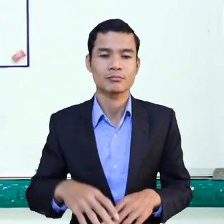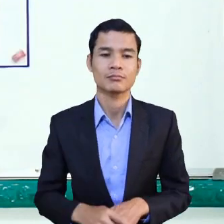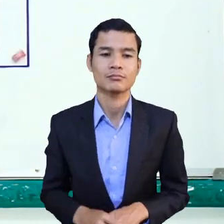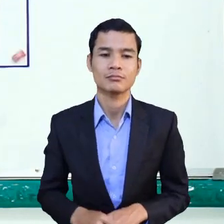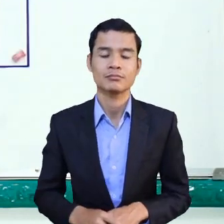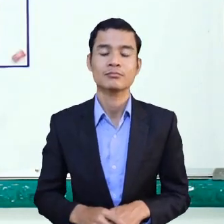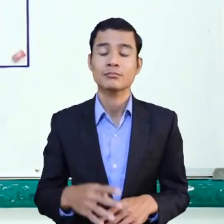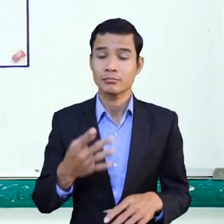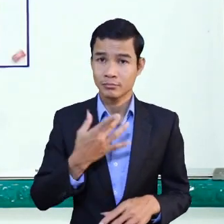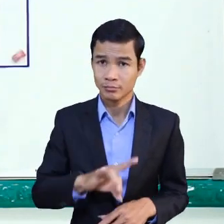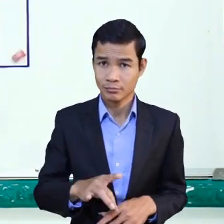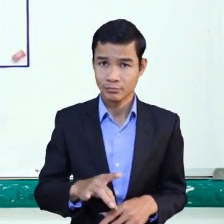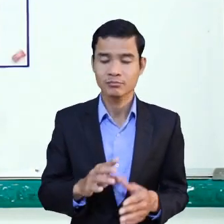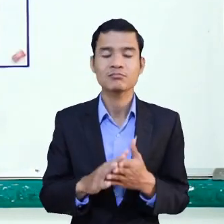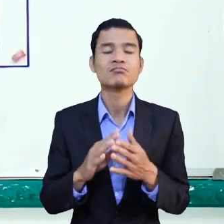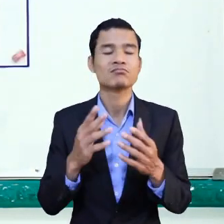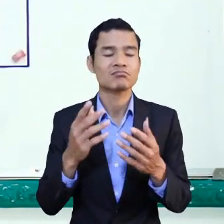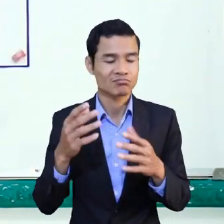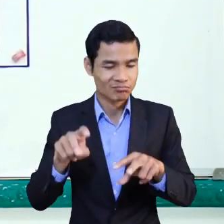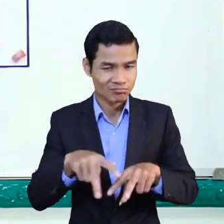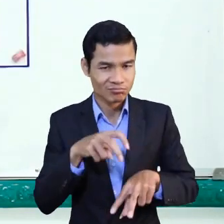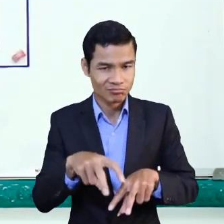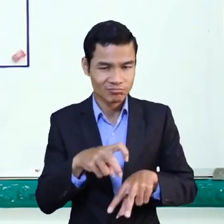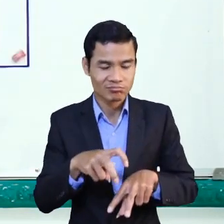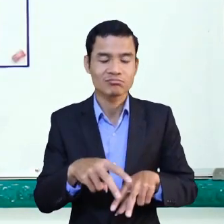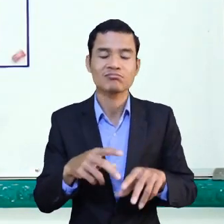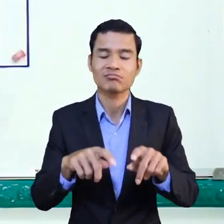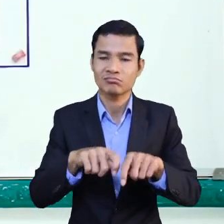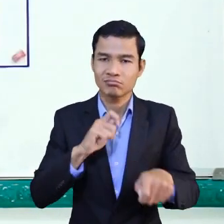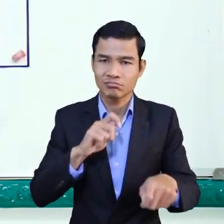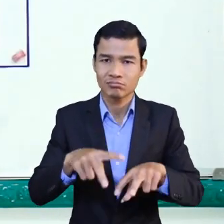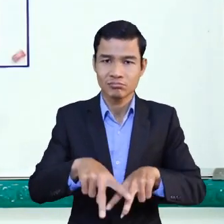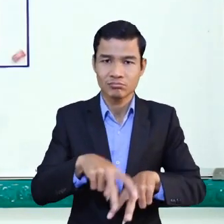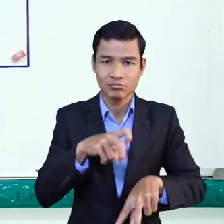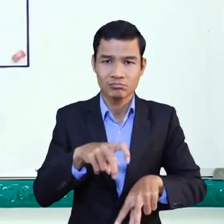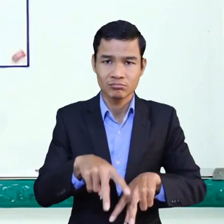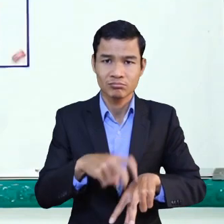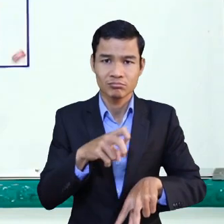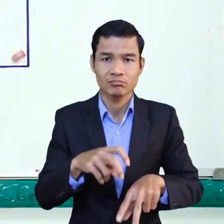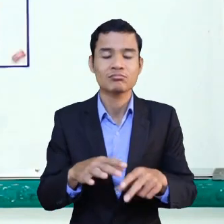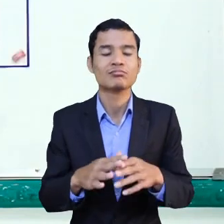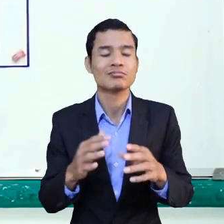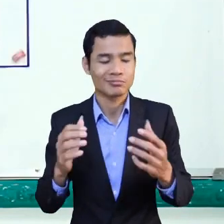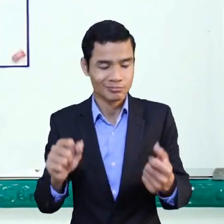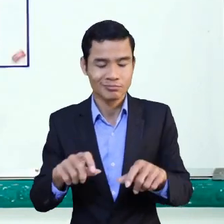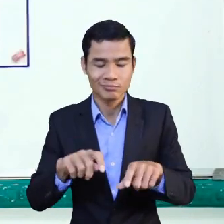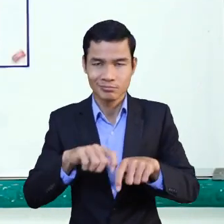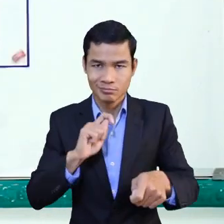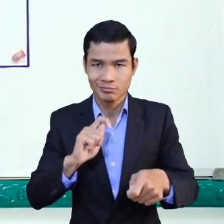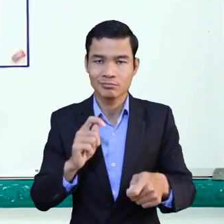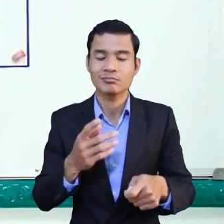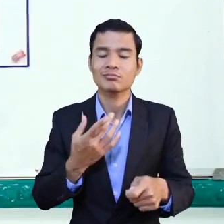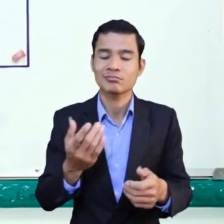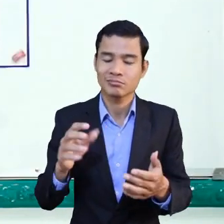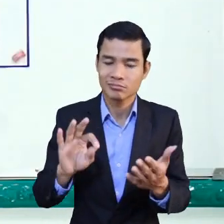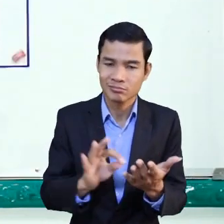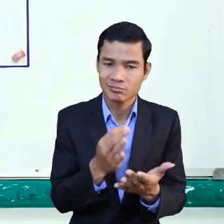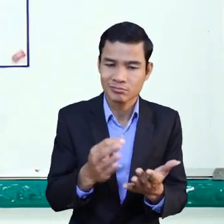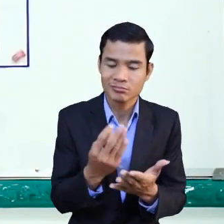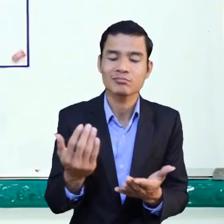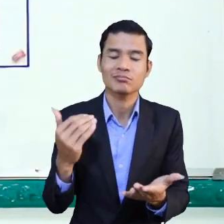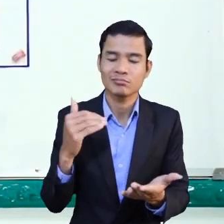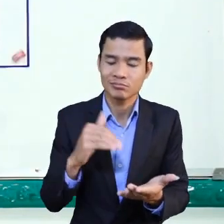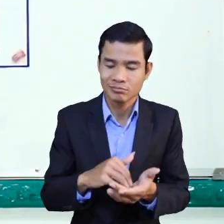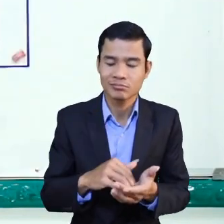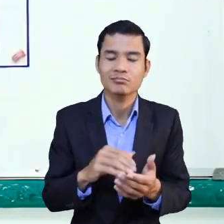ចាដោយសារខោហ្នឹងវារហែកណាយើងដេកទៅដើម្បីឲ្យយើងបានស្លៀកចាស្លៀកឡើងវិញចា